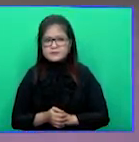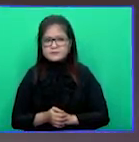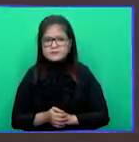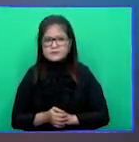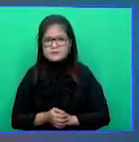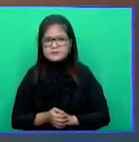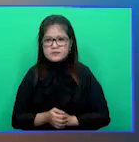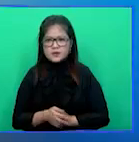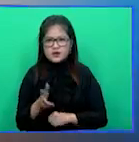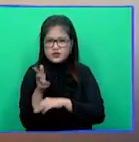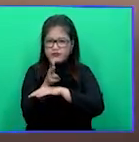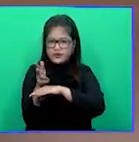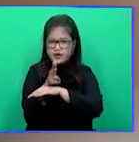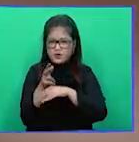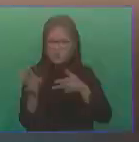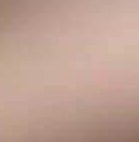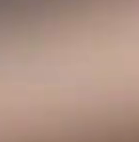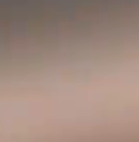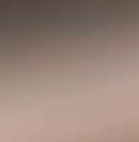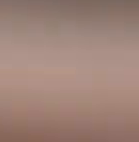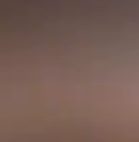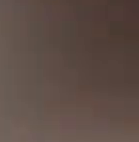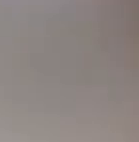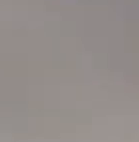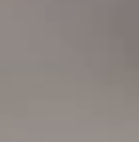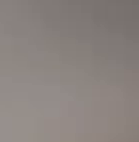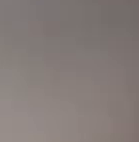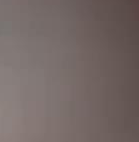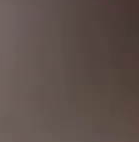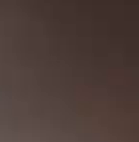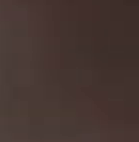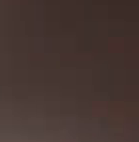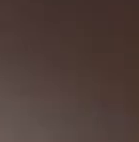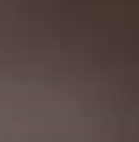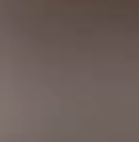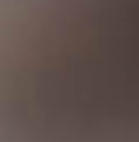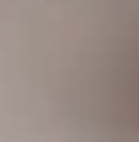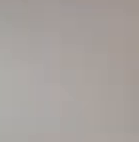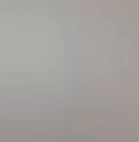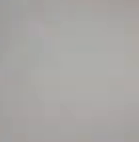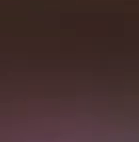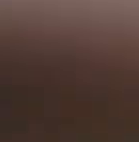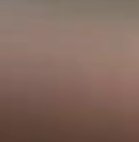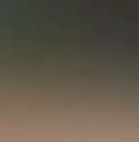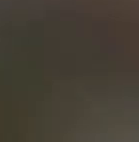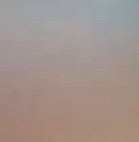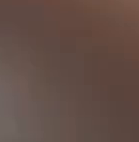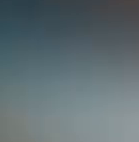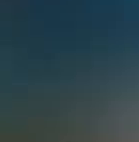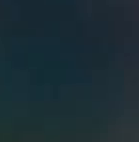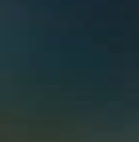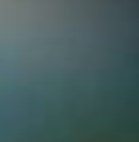Video amatir warga merekam saat puluhan warga Karundang Lor Cipocok Jaya Serang Banten menghitung uang yang diikat karet disimpan dalam kantong